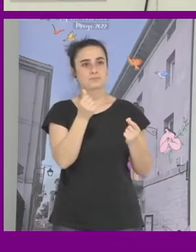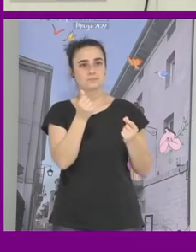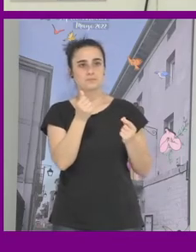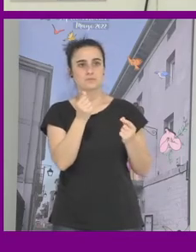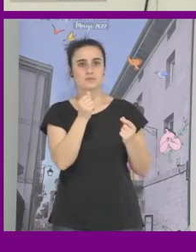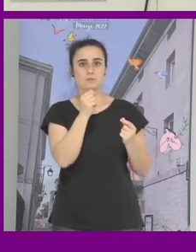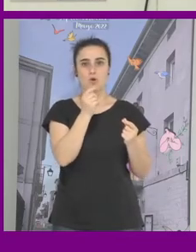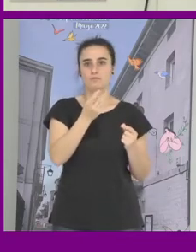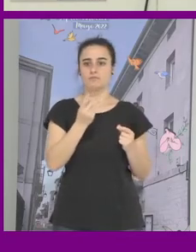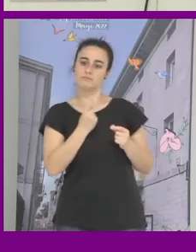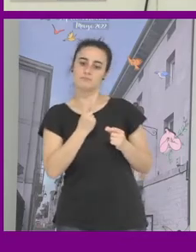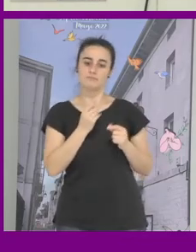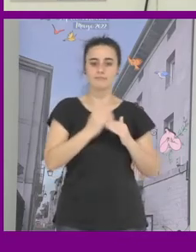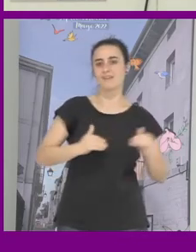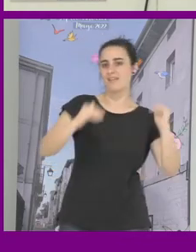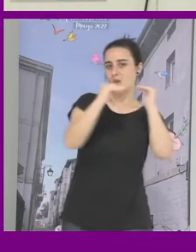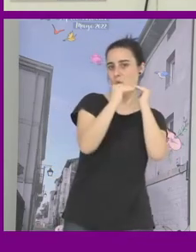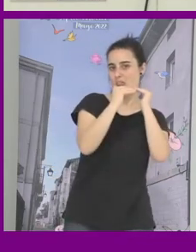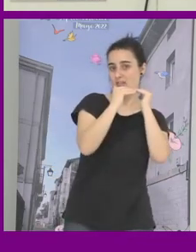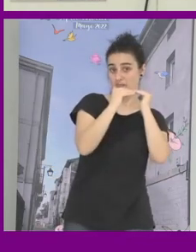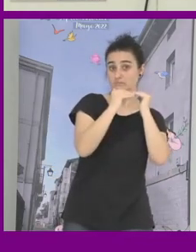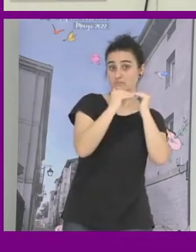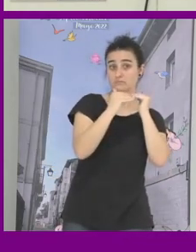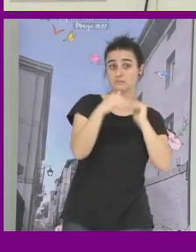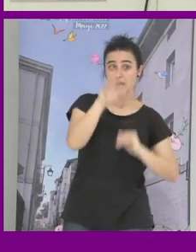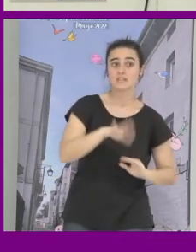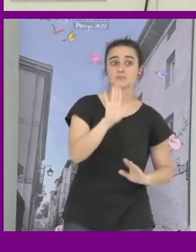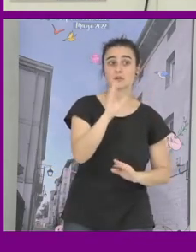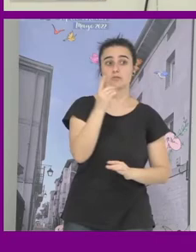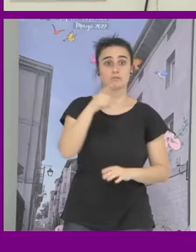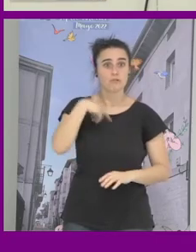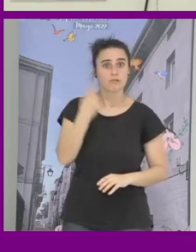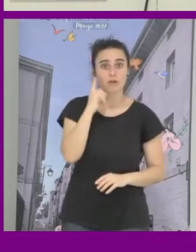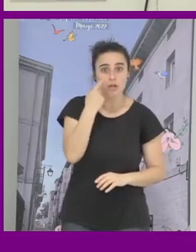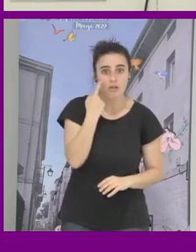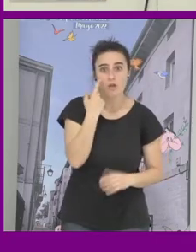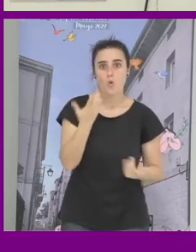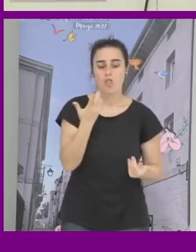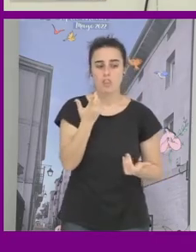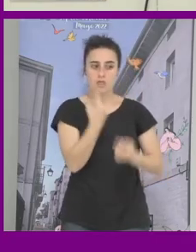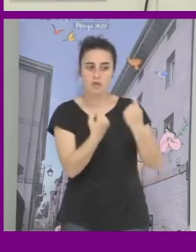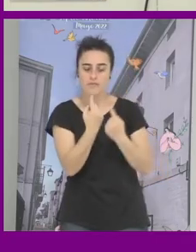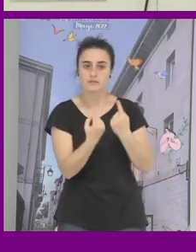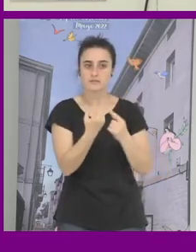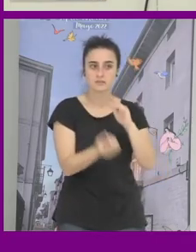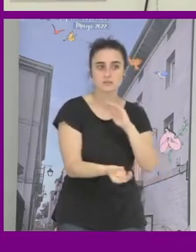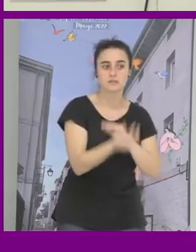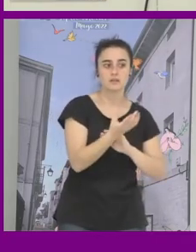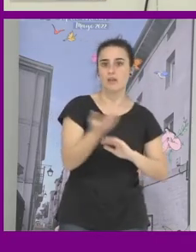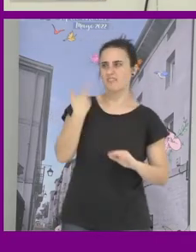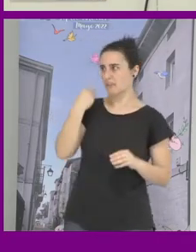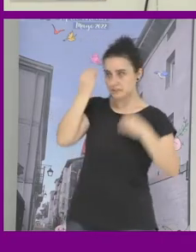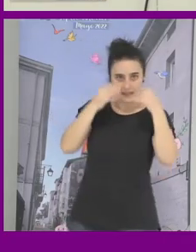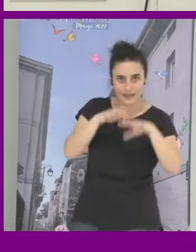parekidetasunaren aldetik, eta hori bada horrela, baina ohartu gara agertzen dena, eta guk aurrik ikusten ez genuena